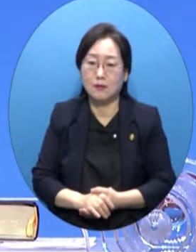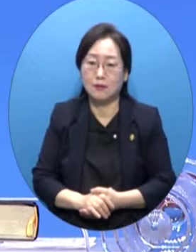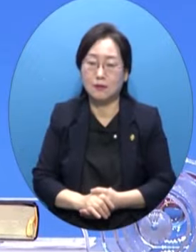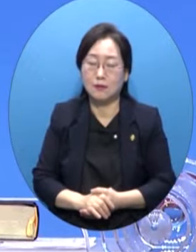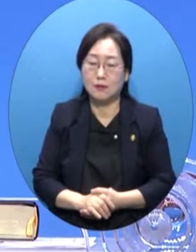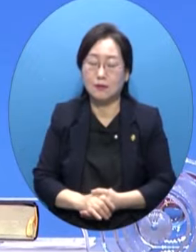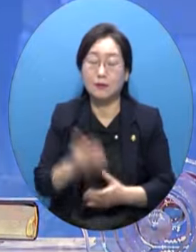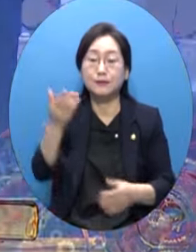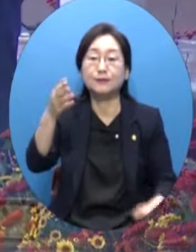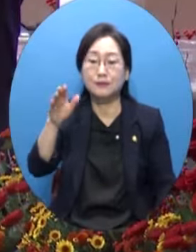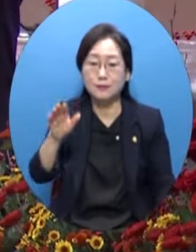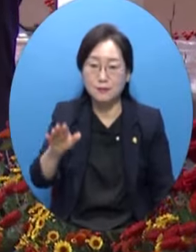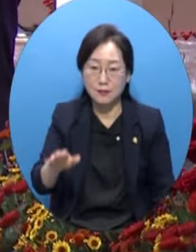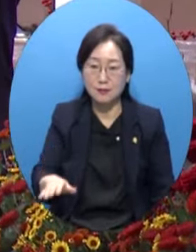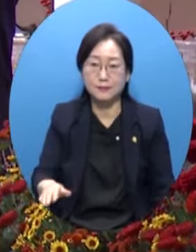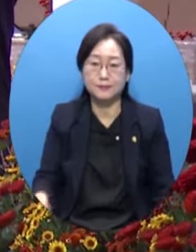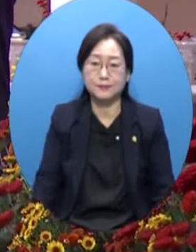그런데요,